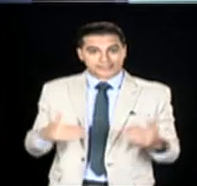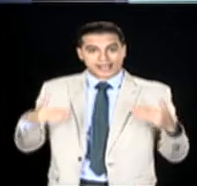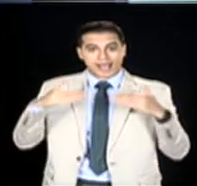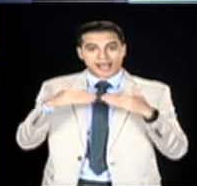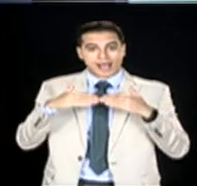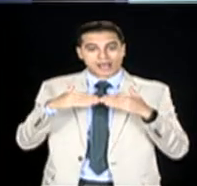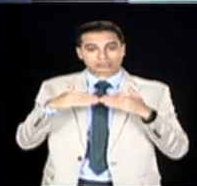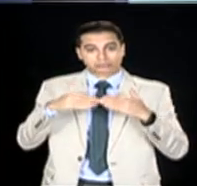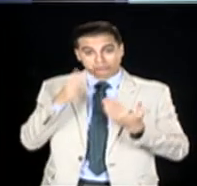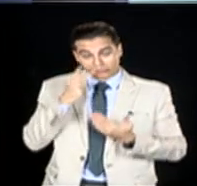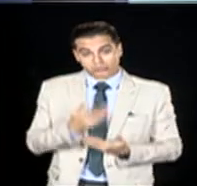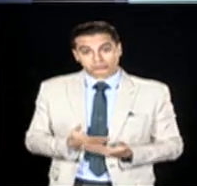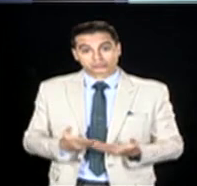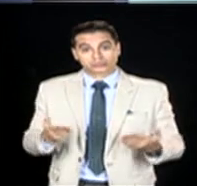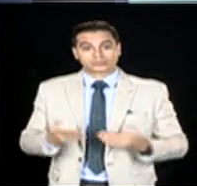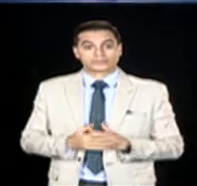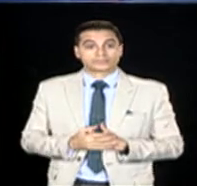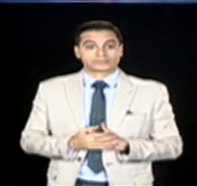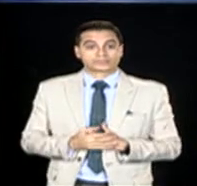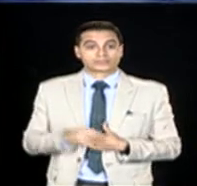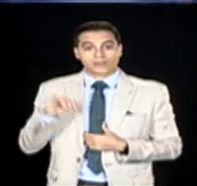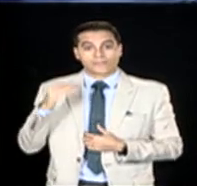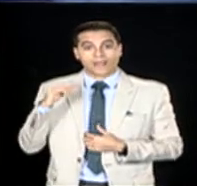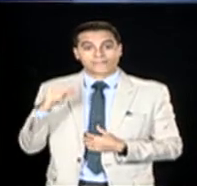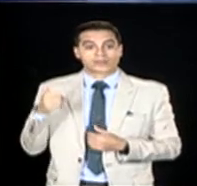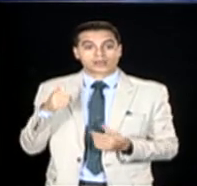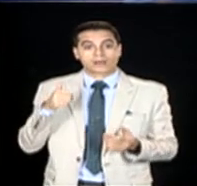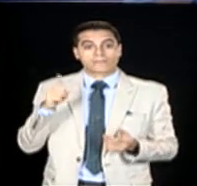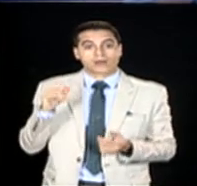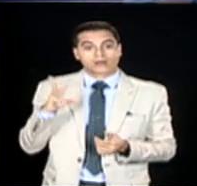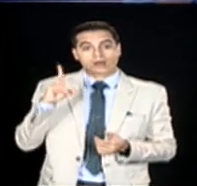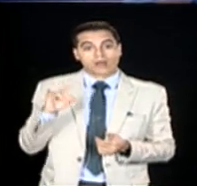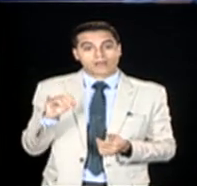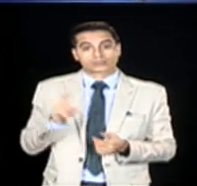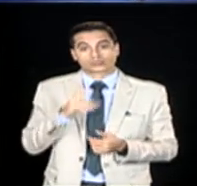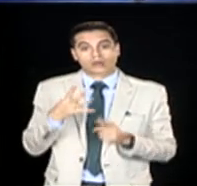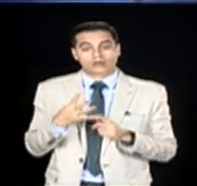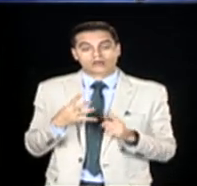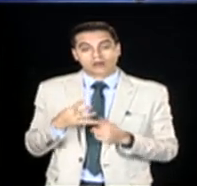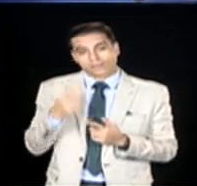تعادل. يا رب. محمد إبراهيم والسؤال الرابع،